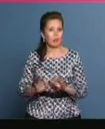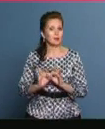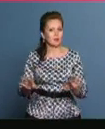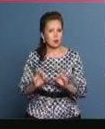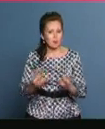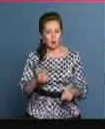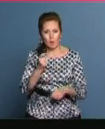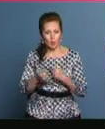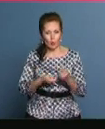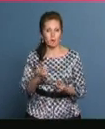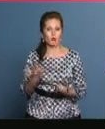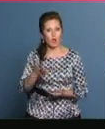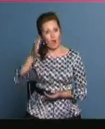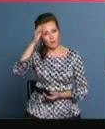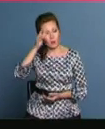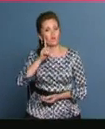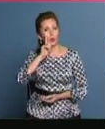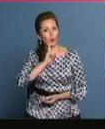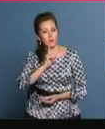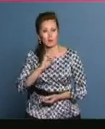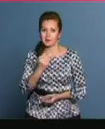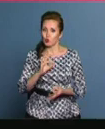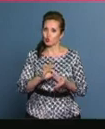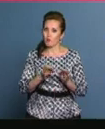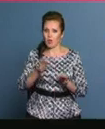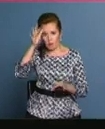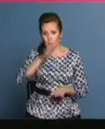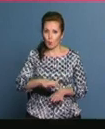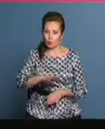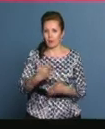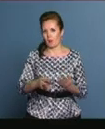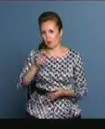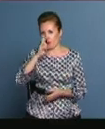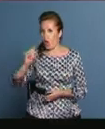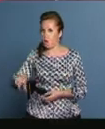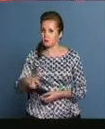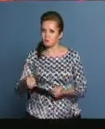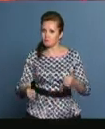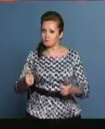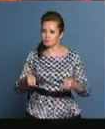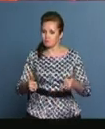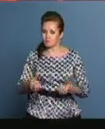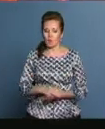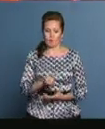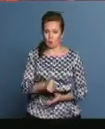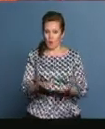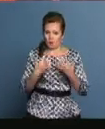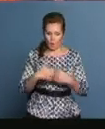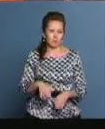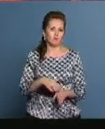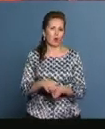Марине Баль, какая вода вкуснее, из Ижевского пруда или из Камы. Вот этот автомат, он полностью